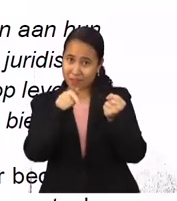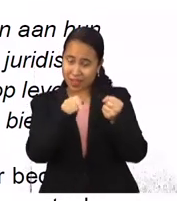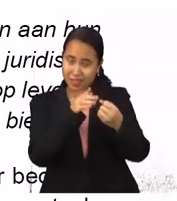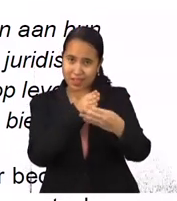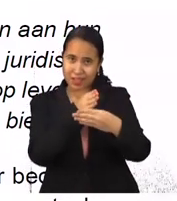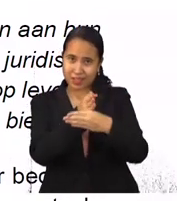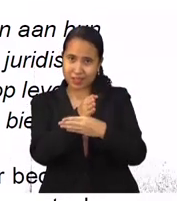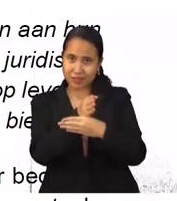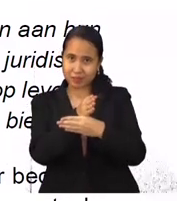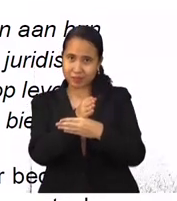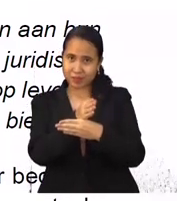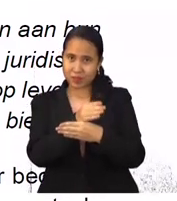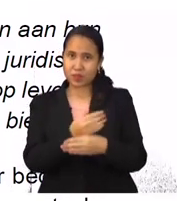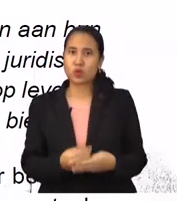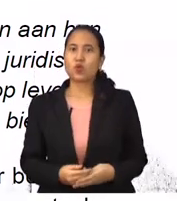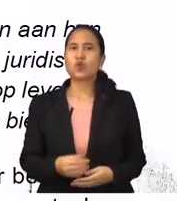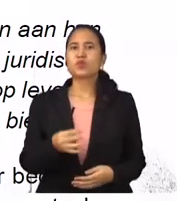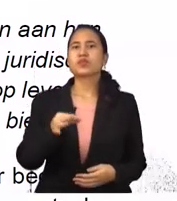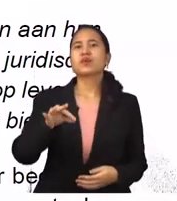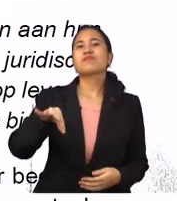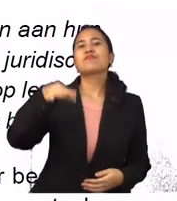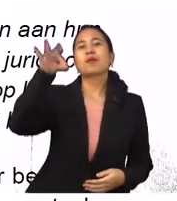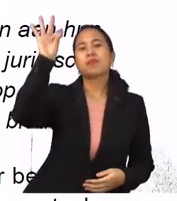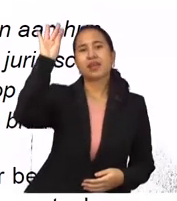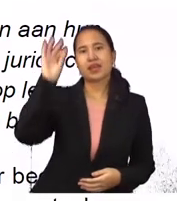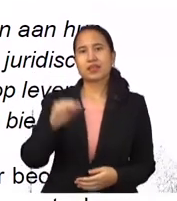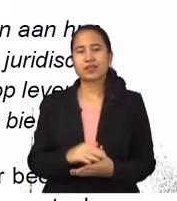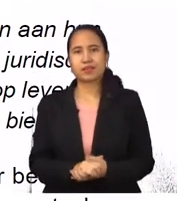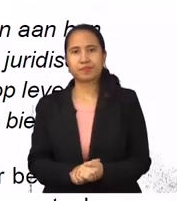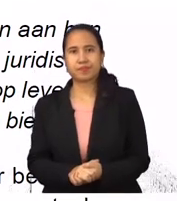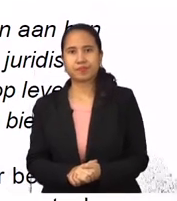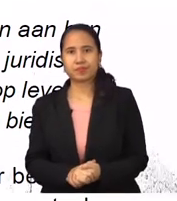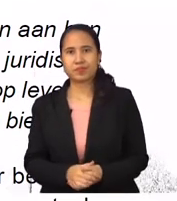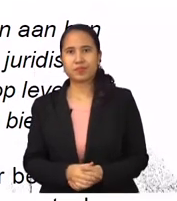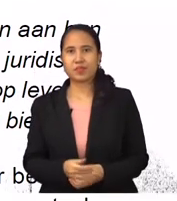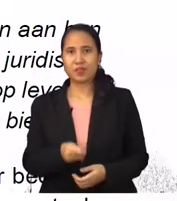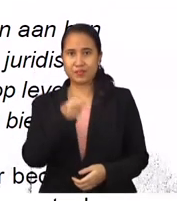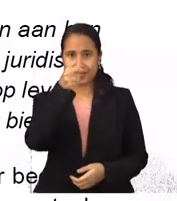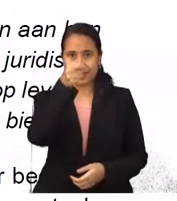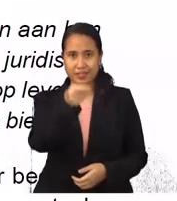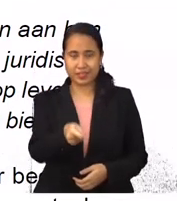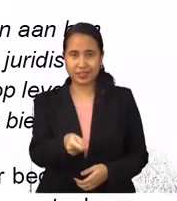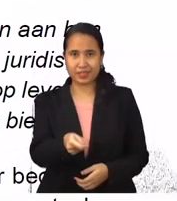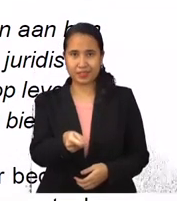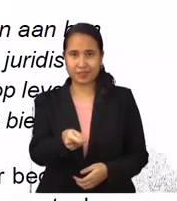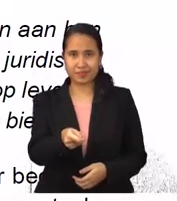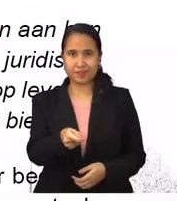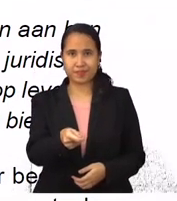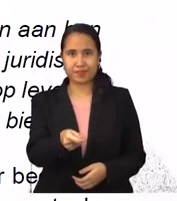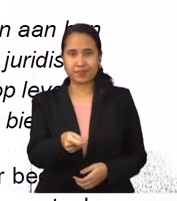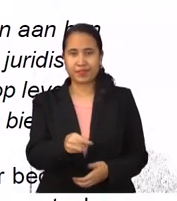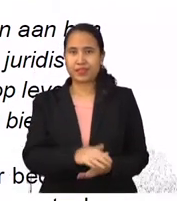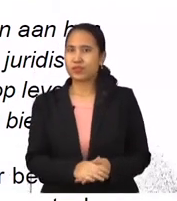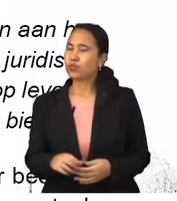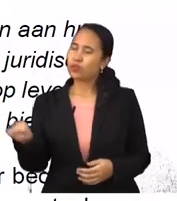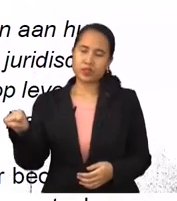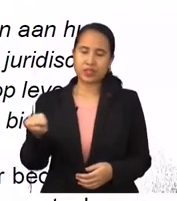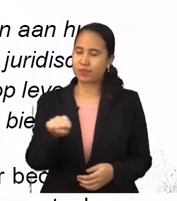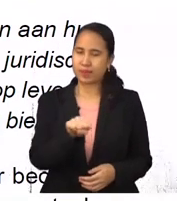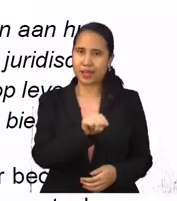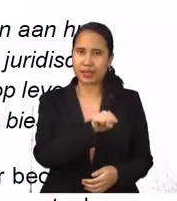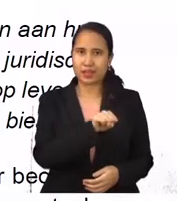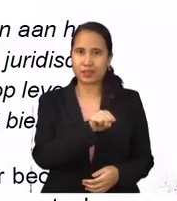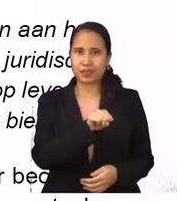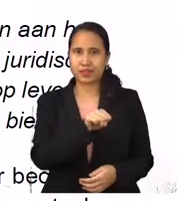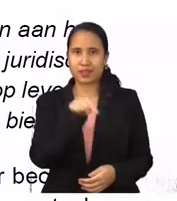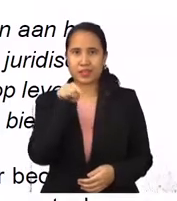de nodige correcties zouden moeten zorgen. De voorzieningen in de onderhavige wet draagt daar niet aan bij, nu